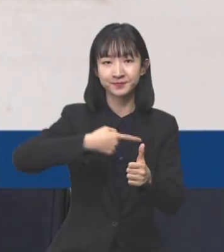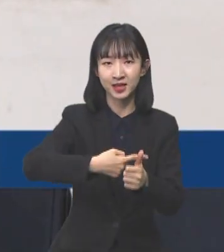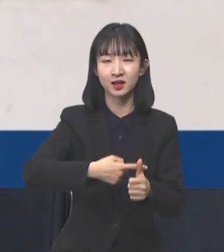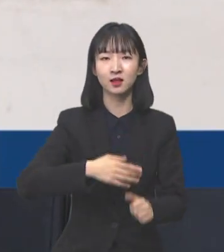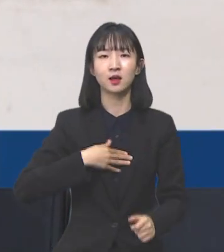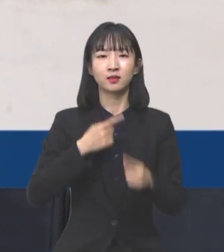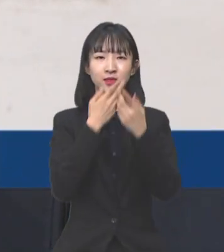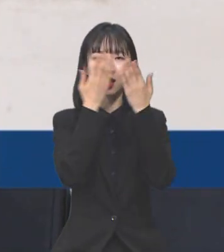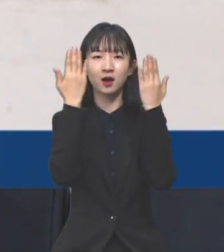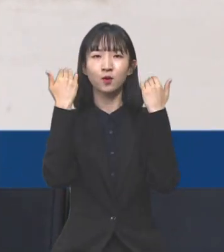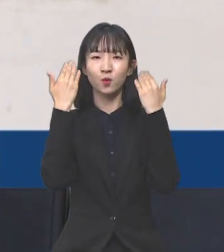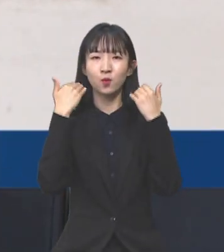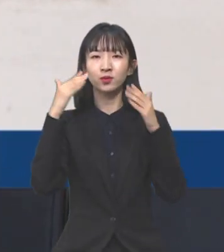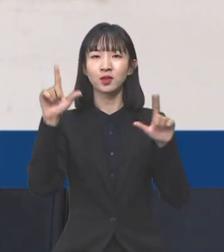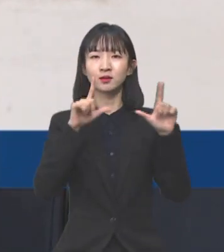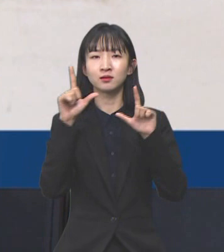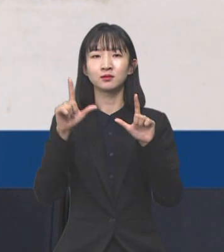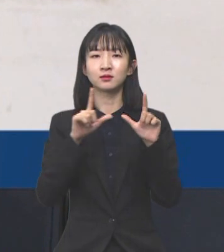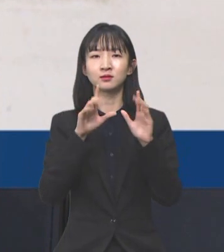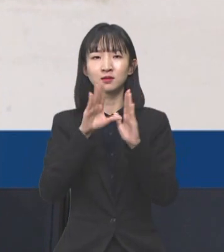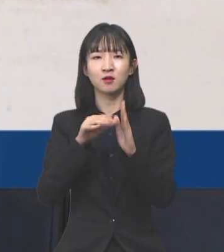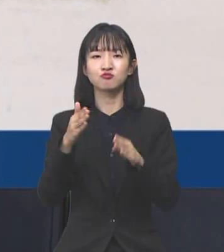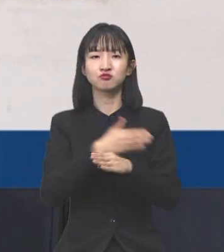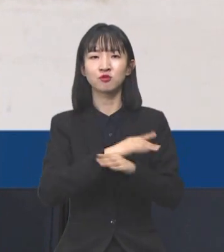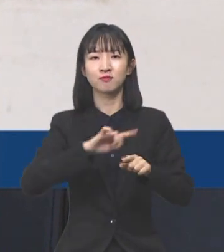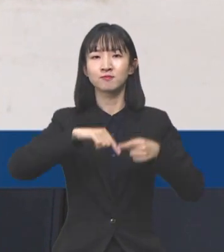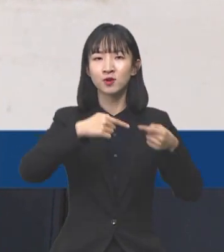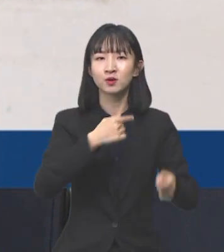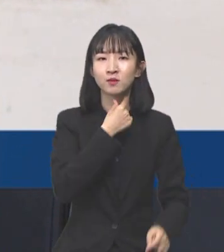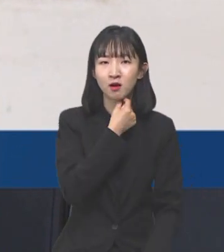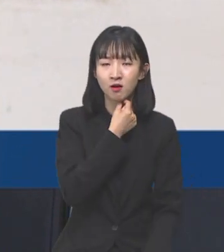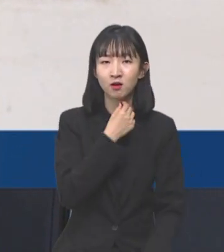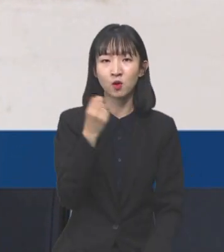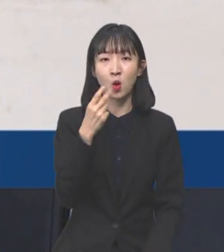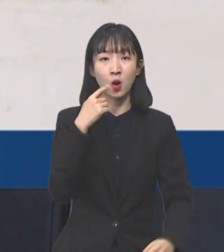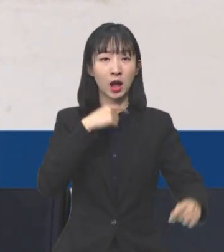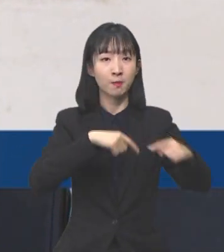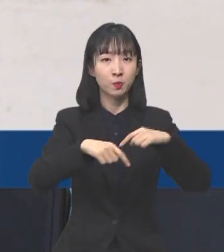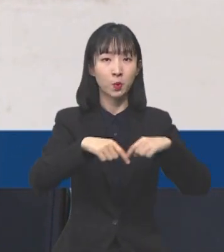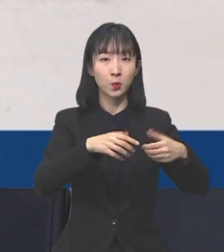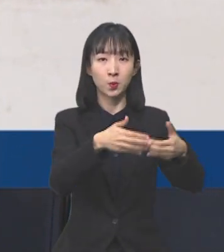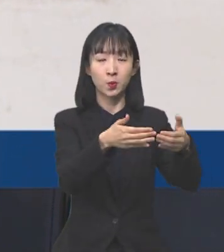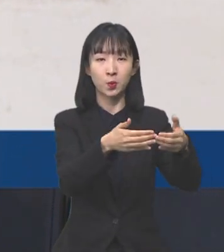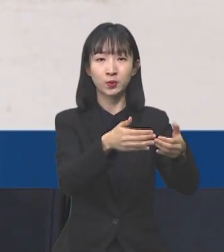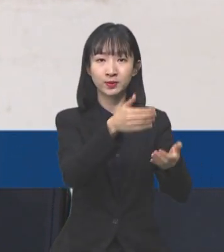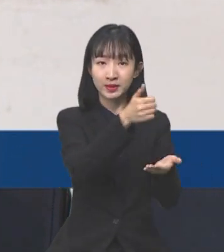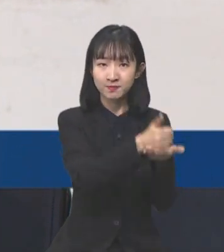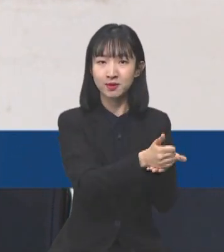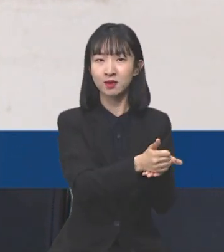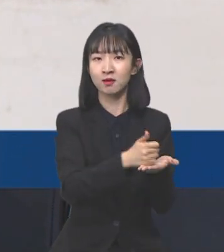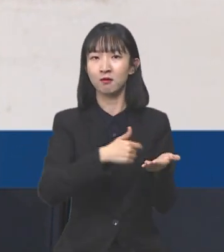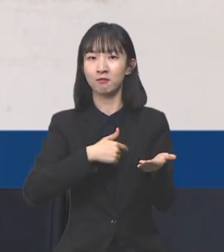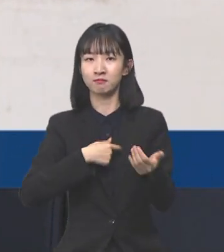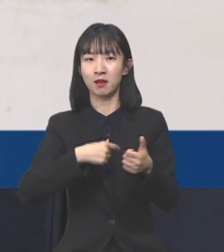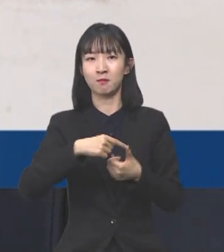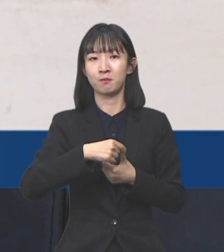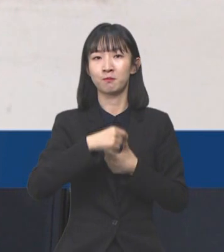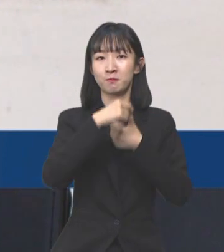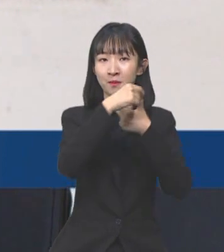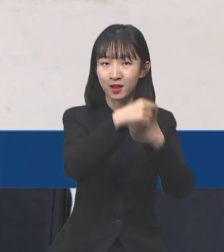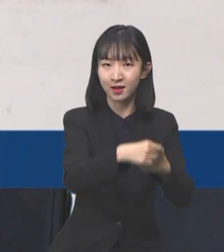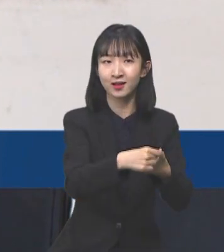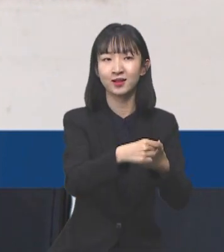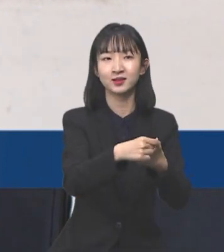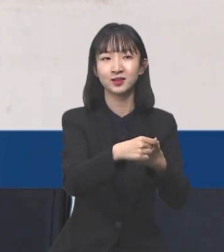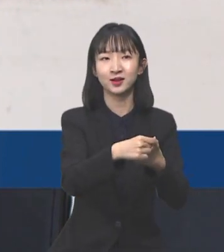인턴 튜브의 아침 또한 대외 감독님 울 저를 좀 잘 발짝 해주셔 가지고